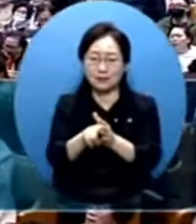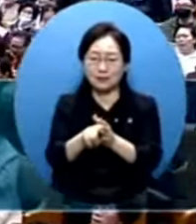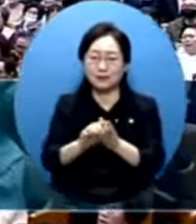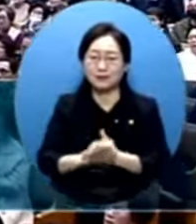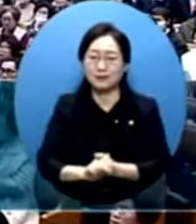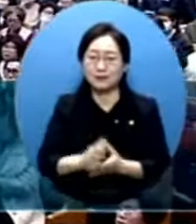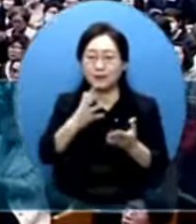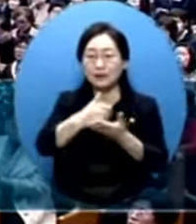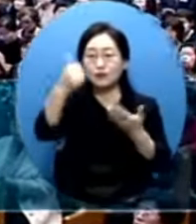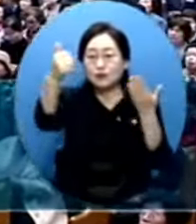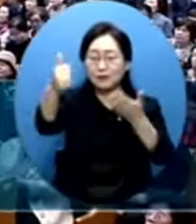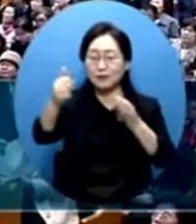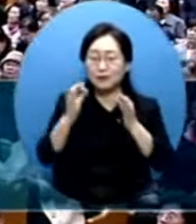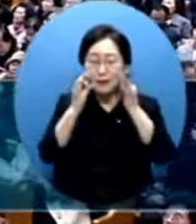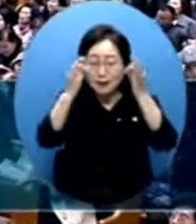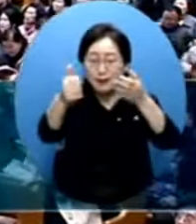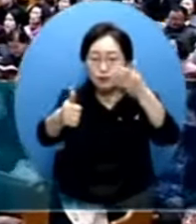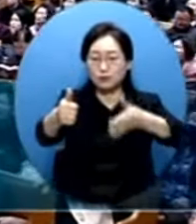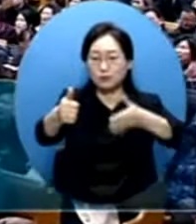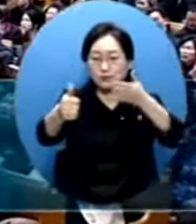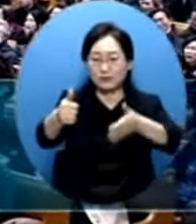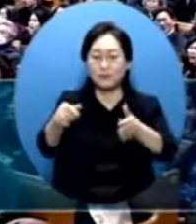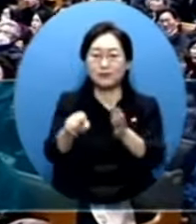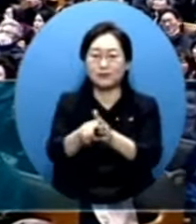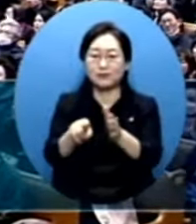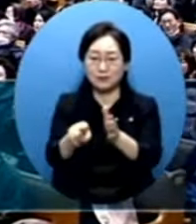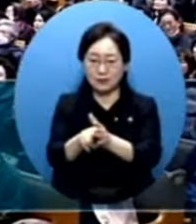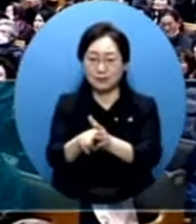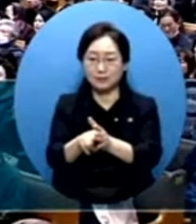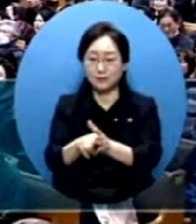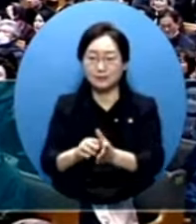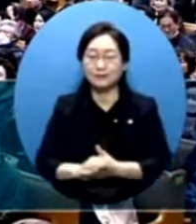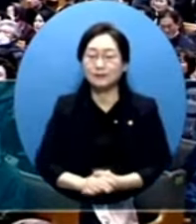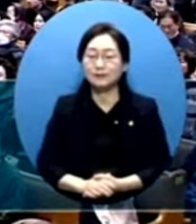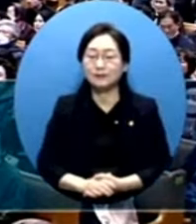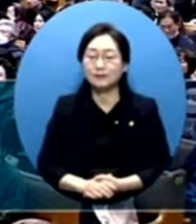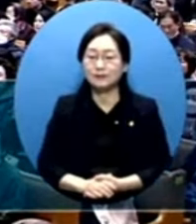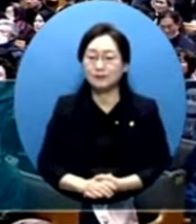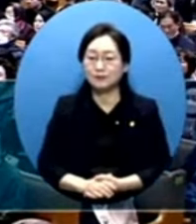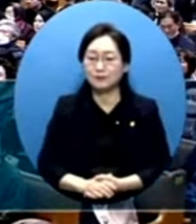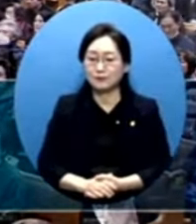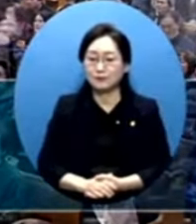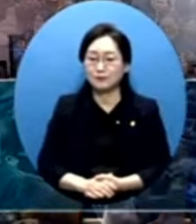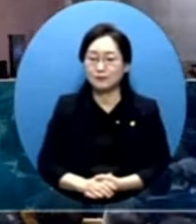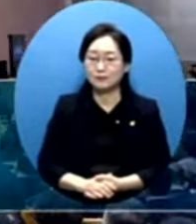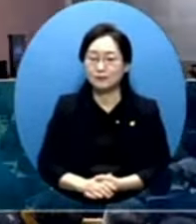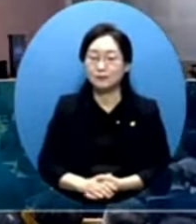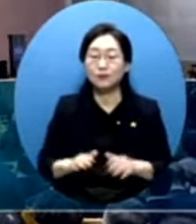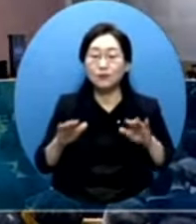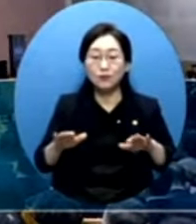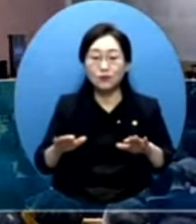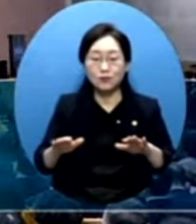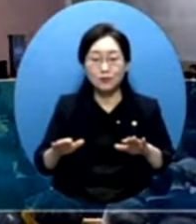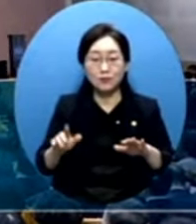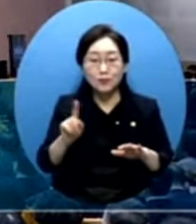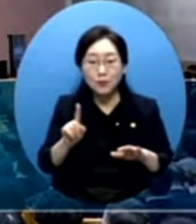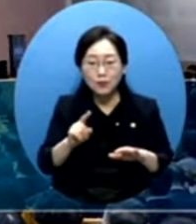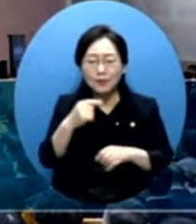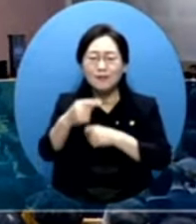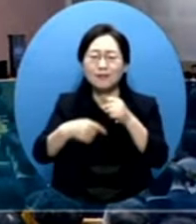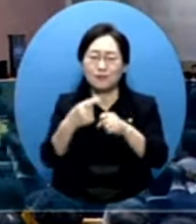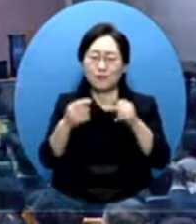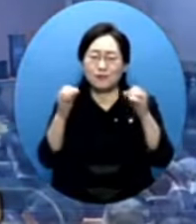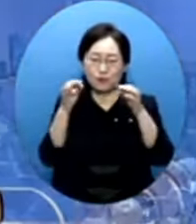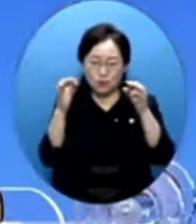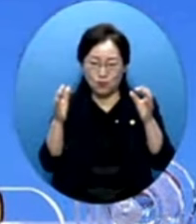신앙 주님께 간구하는 신앙 주님께 간 오늘은 한해 동안